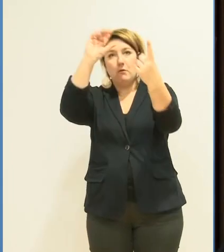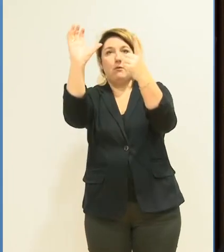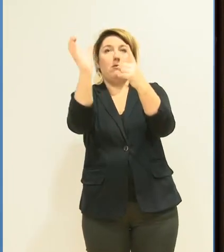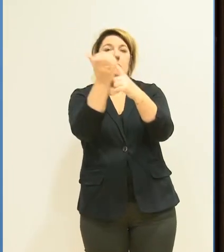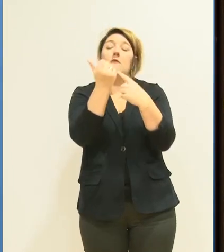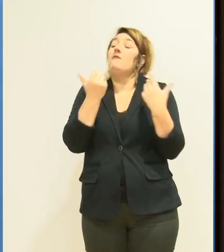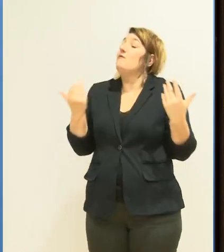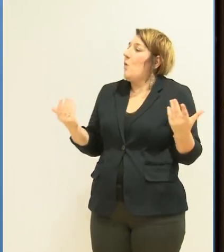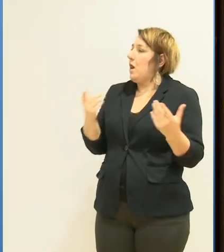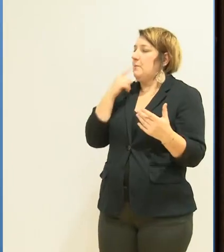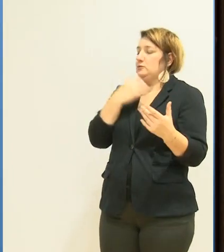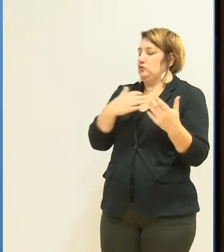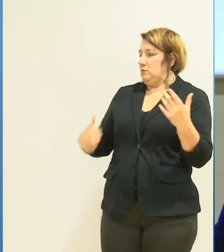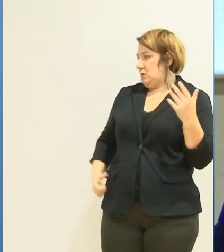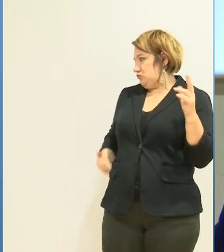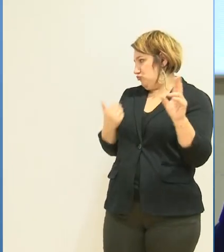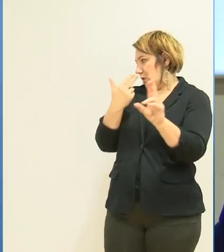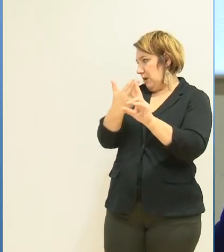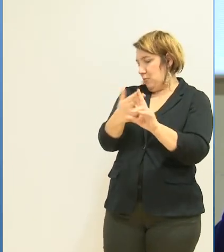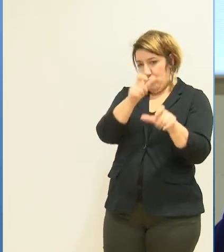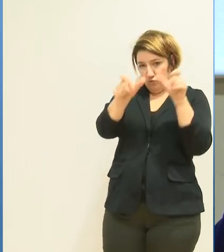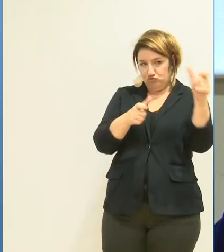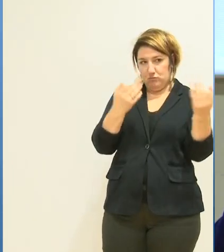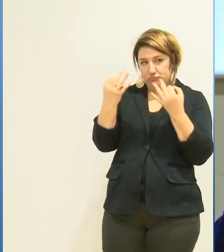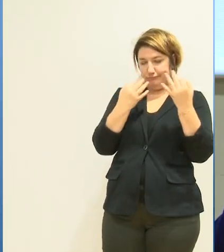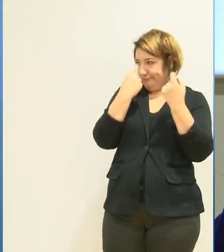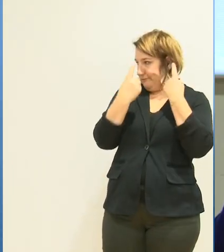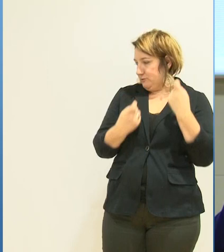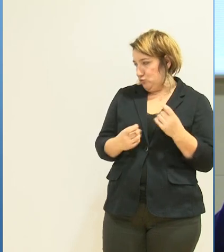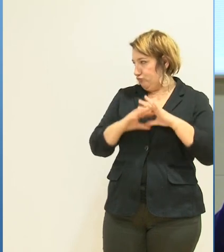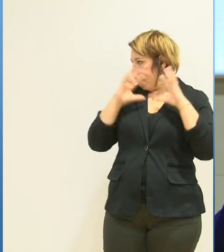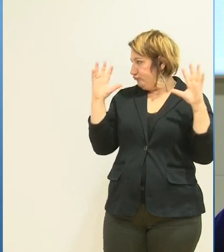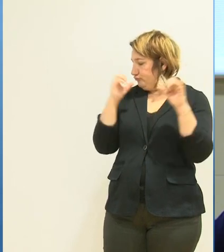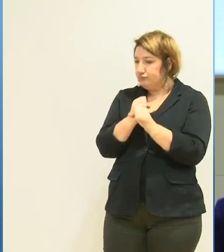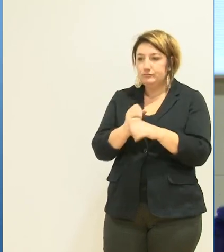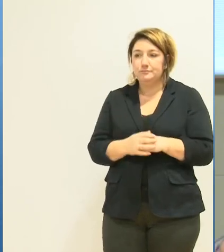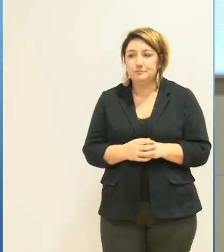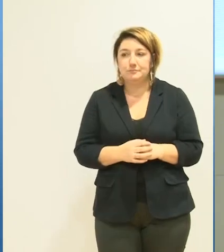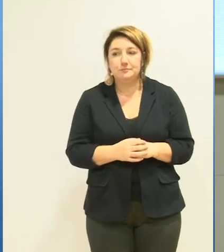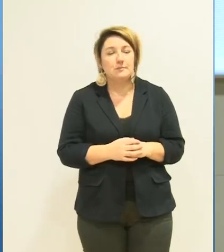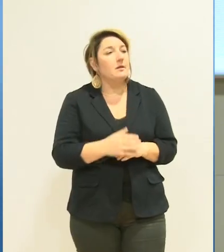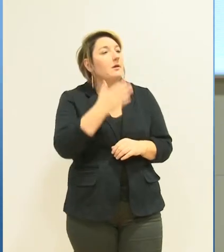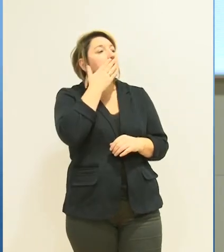maire ce que j'avais à dire aux personnes qui nous ont posé ces questions merci